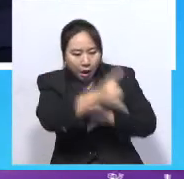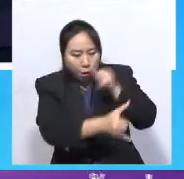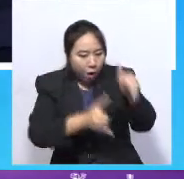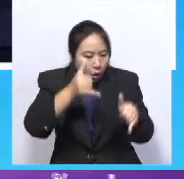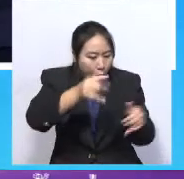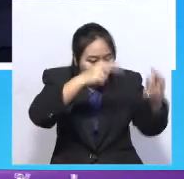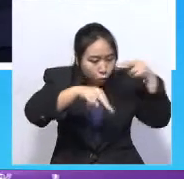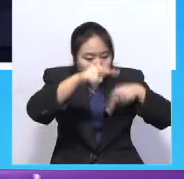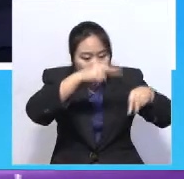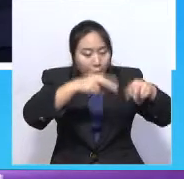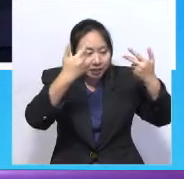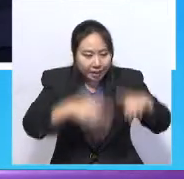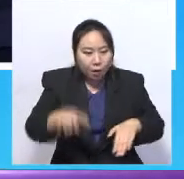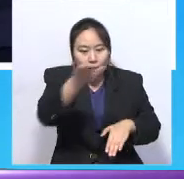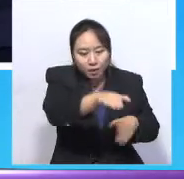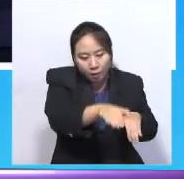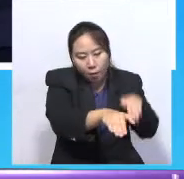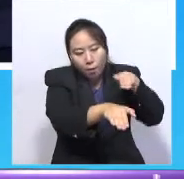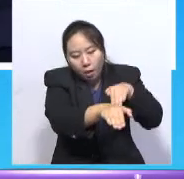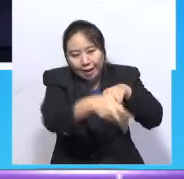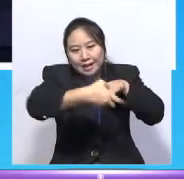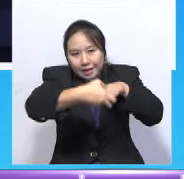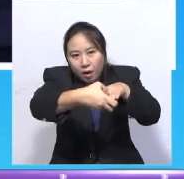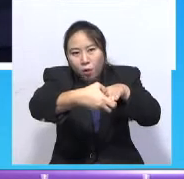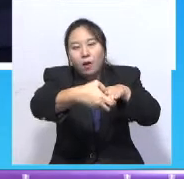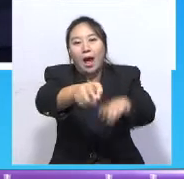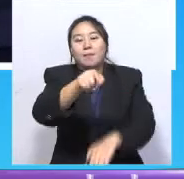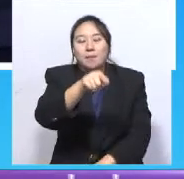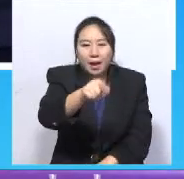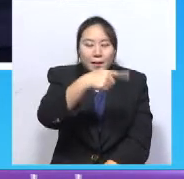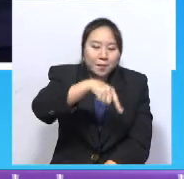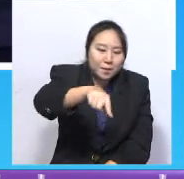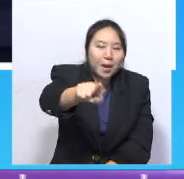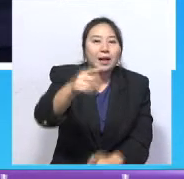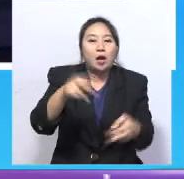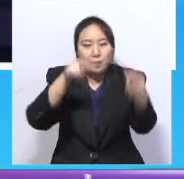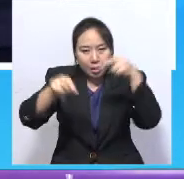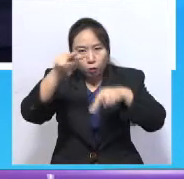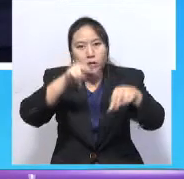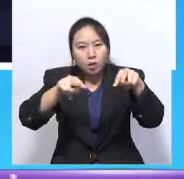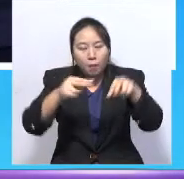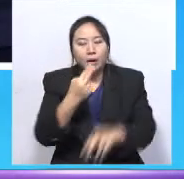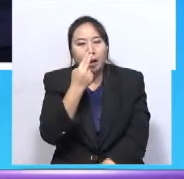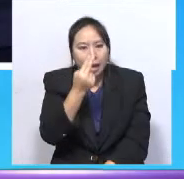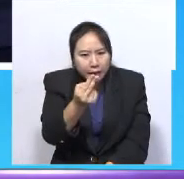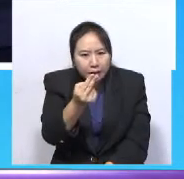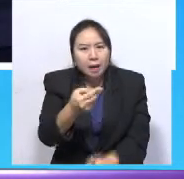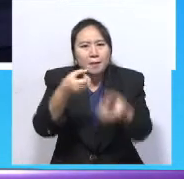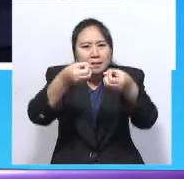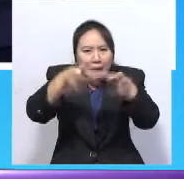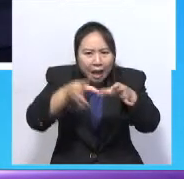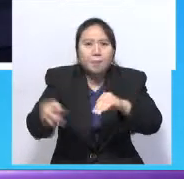กขึ้นรถหัวลากไปเนี่ยนะครับก็มีการตรวจสอบกันระหว่างกันนะครับแล้วก็ไปมีความเสียหายเกิดขึ้นในภ